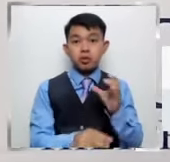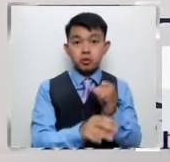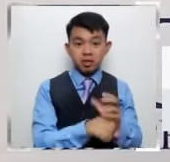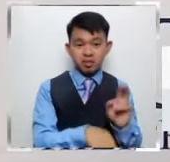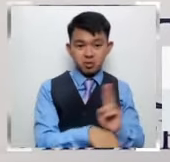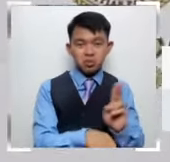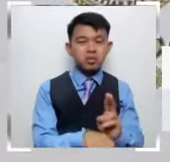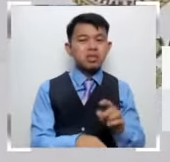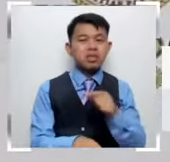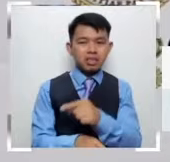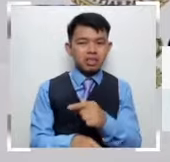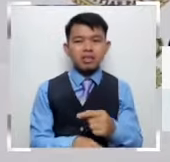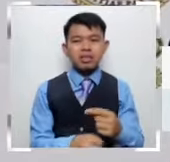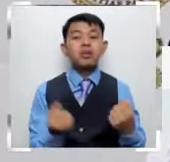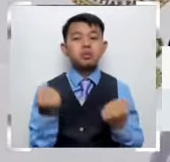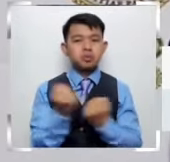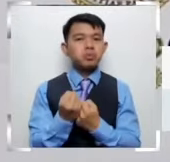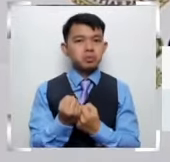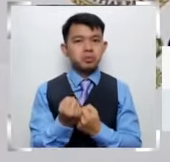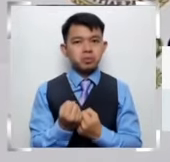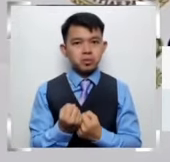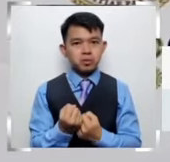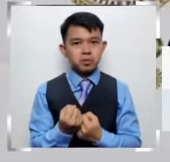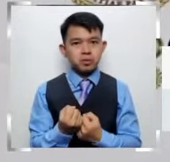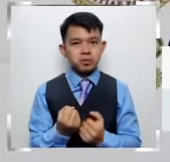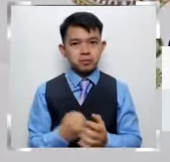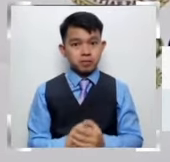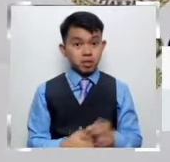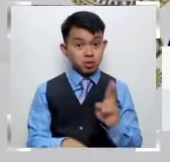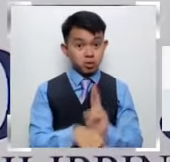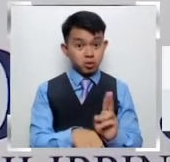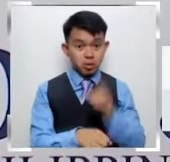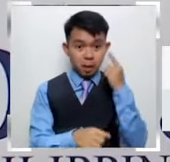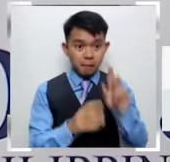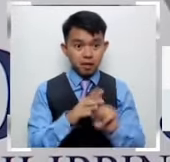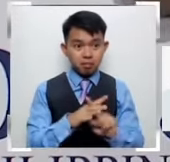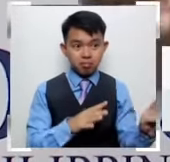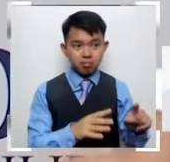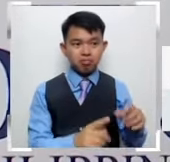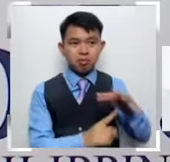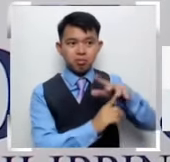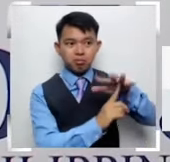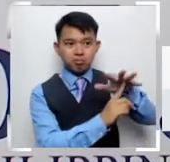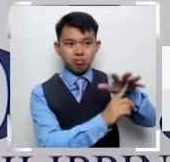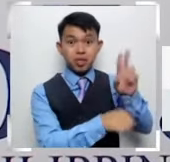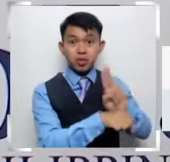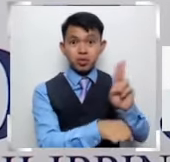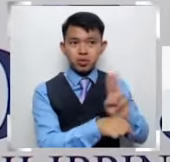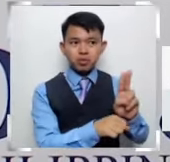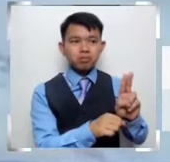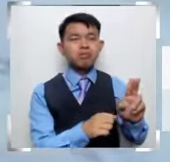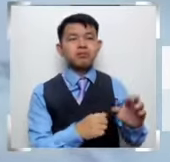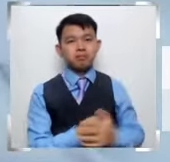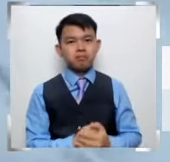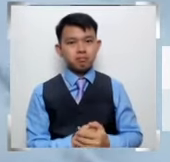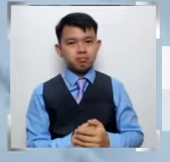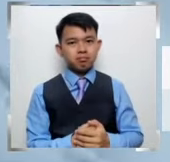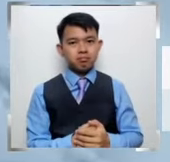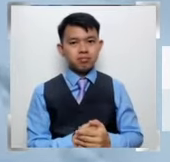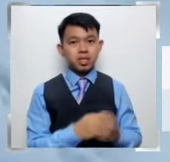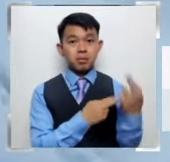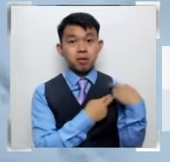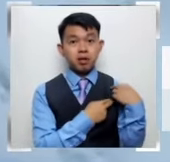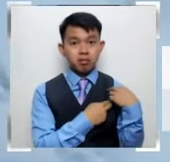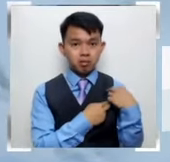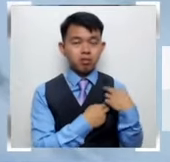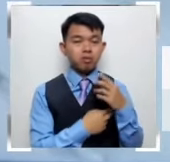pinifinance siya lahat. Yung ginamit para tumakas, helicopter yun siya. Nakalagay sa helicopter, Teves Cares.